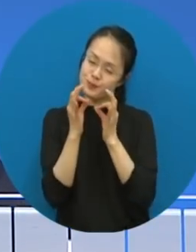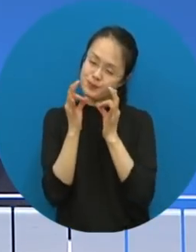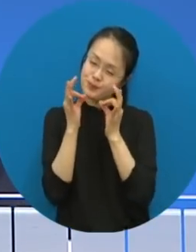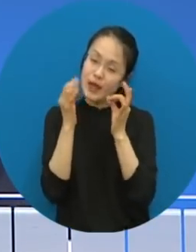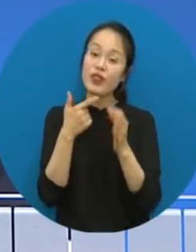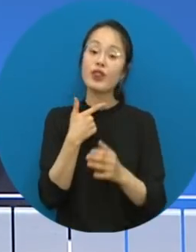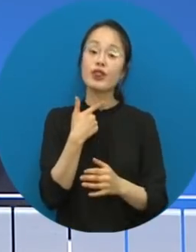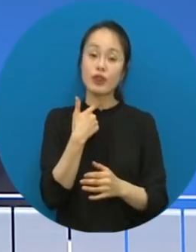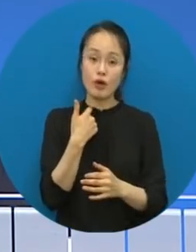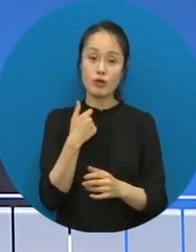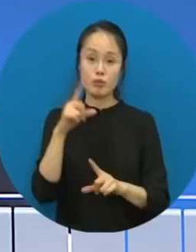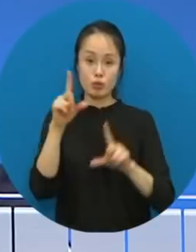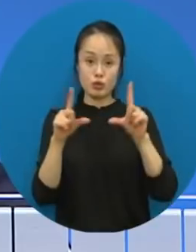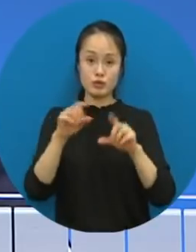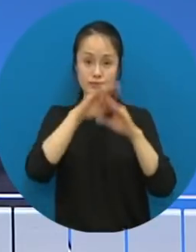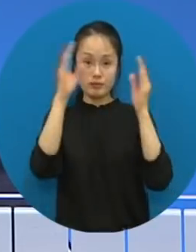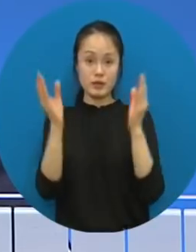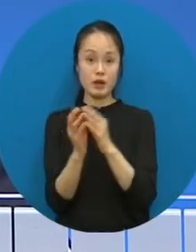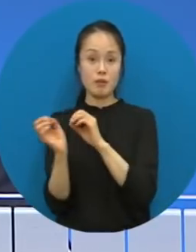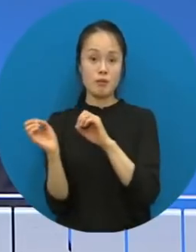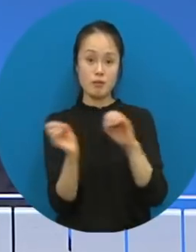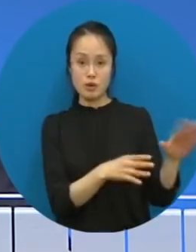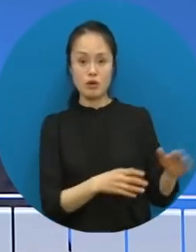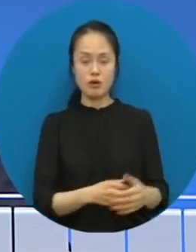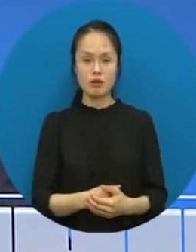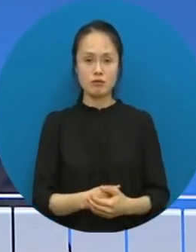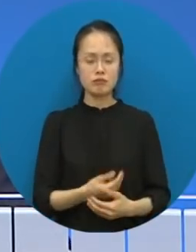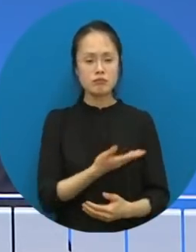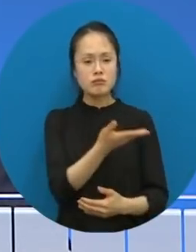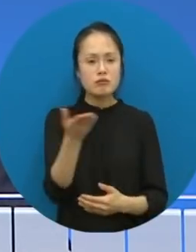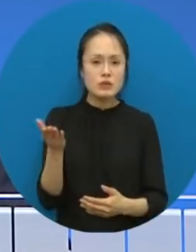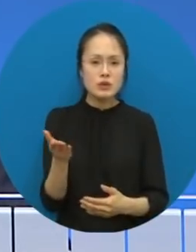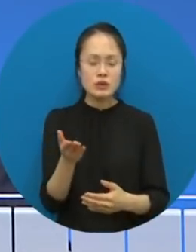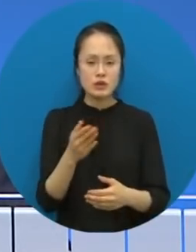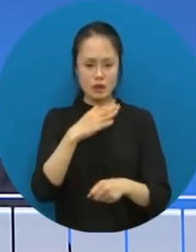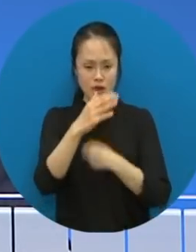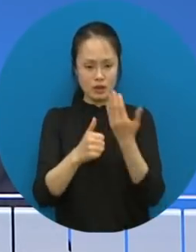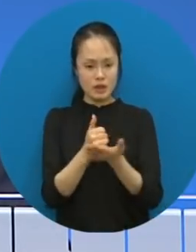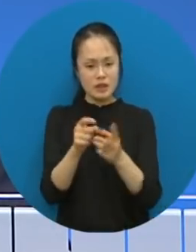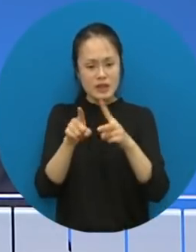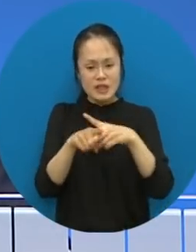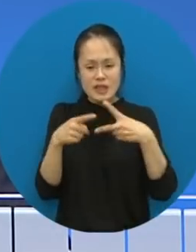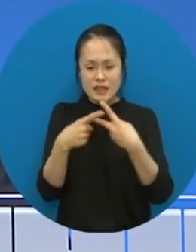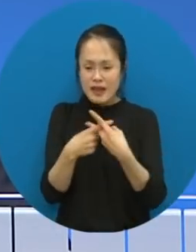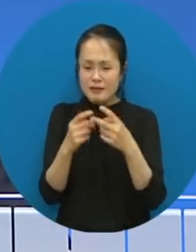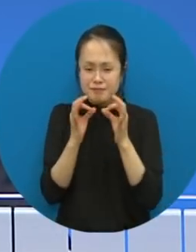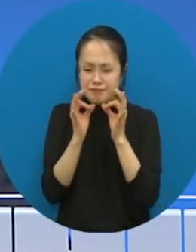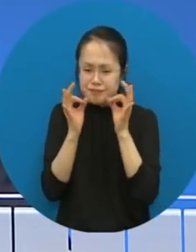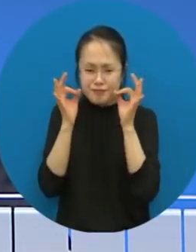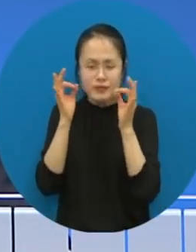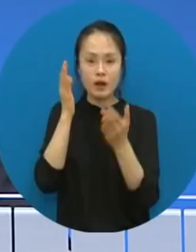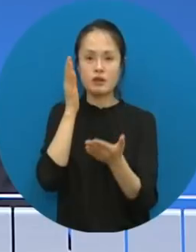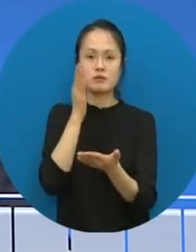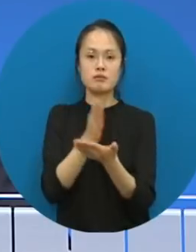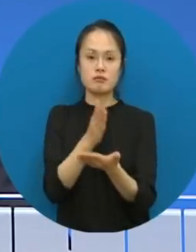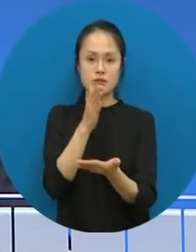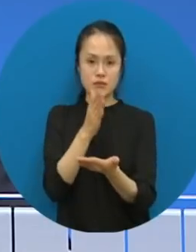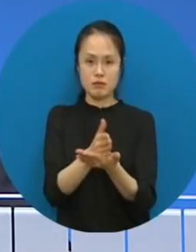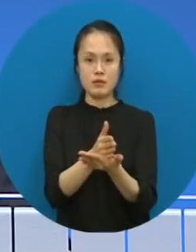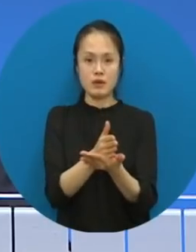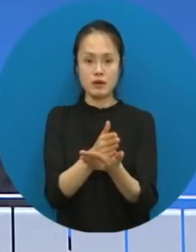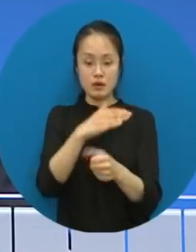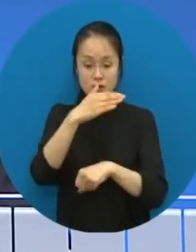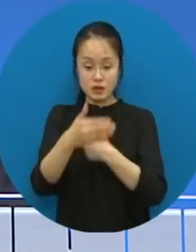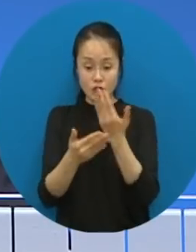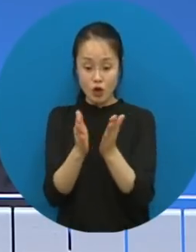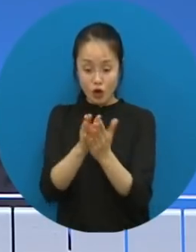벗어던져버리고 제발 하나님을 이해하려 하지 마십시오. 그래서 성경에는 한 구절도 나를 이해하라라는 말이